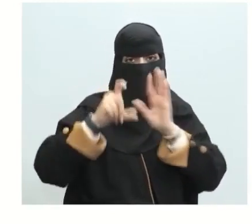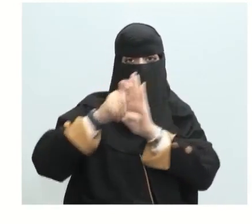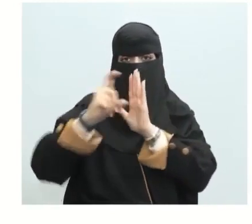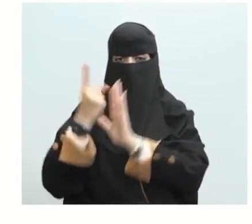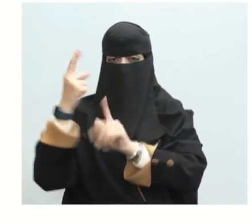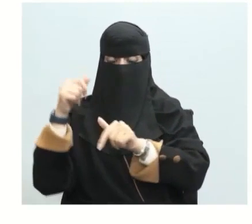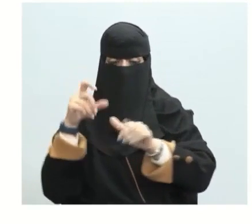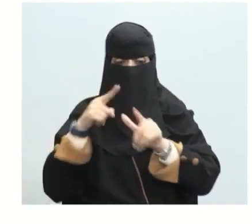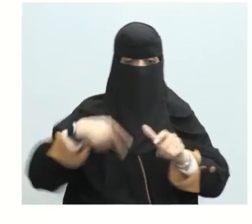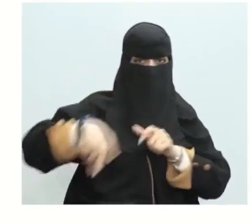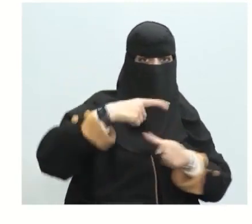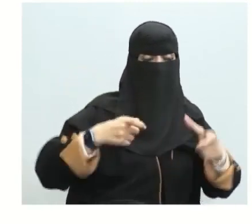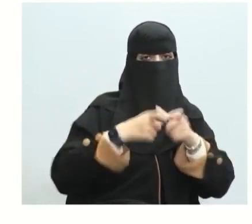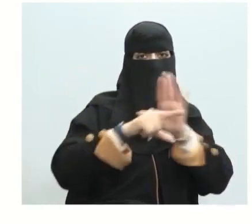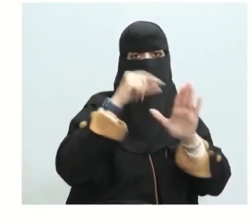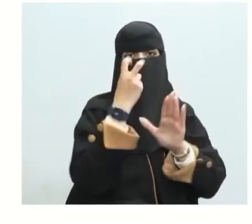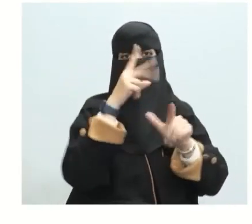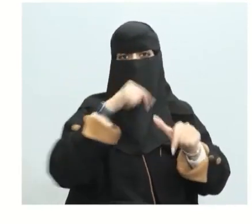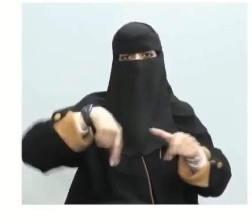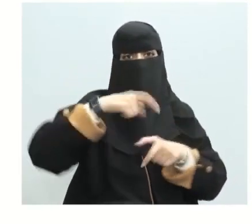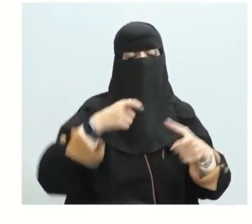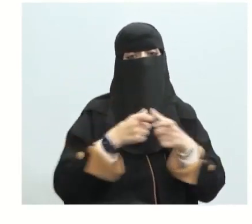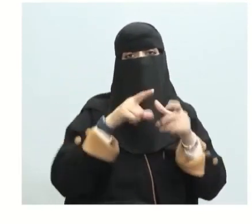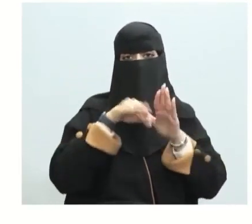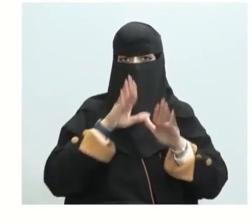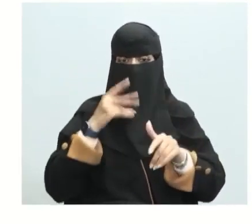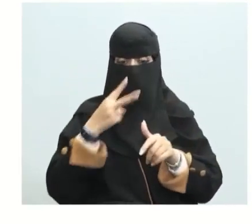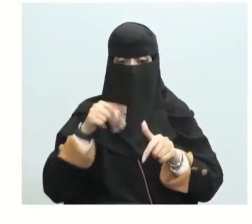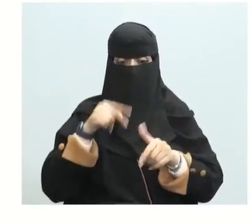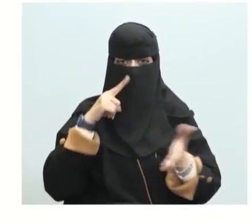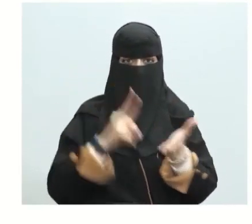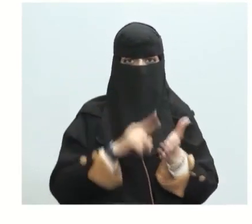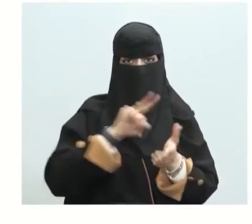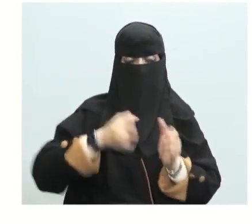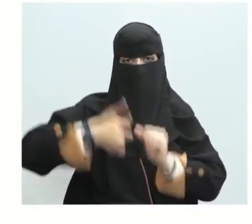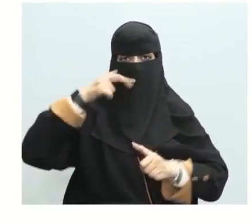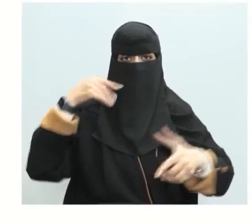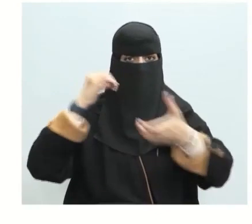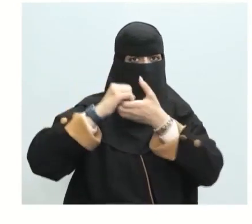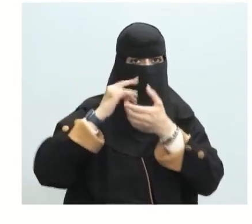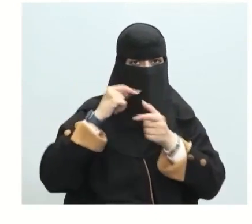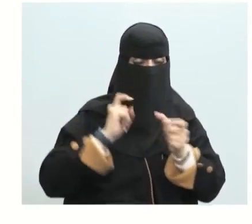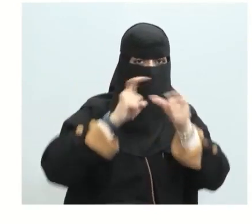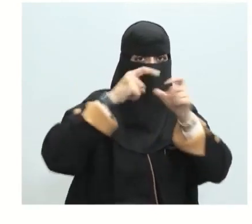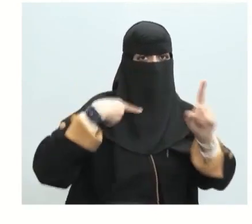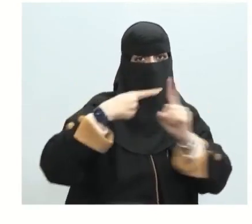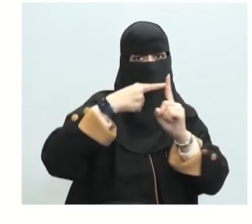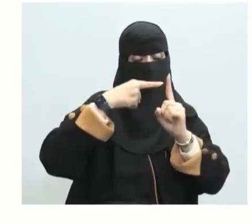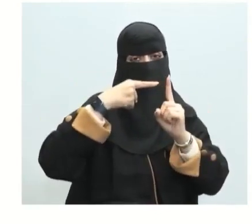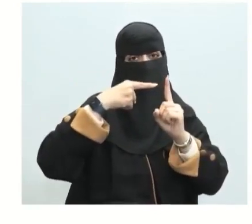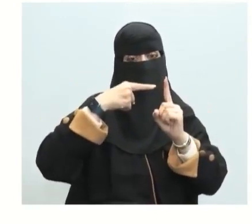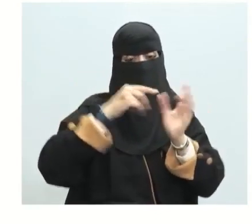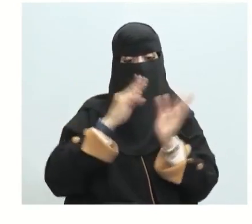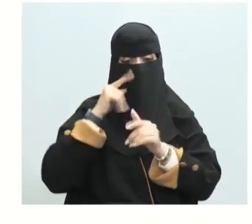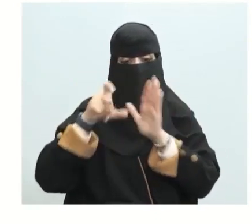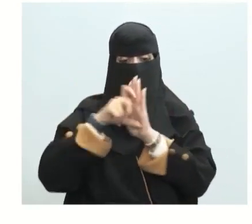والان هل نتفق على ان الموضوع هو قضيتنا جميعا الا ترون انه من الافضل ان نتعاون للوصول الى الهدف